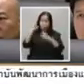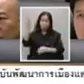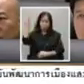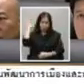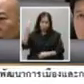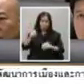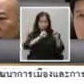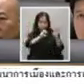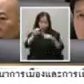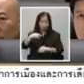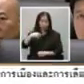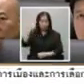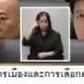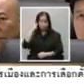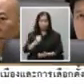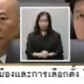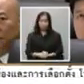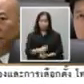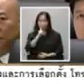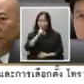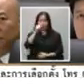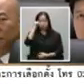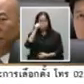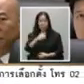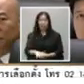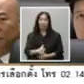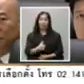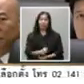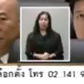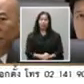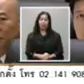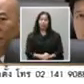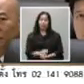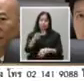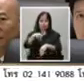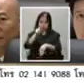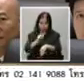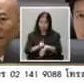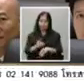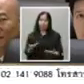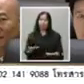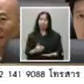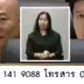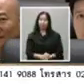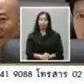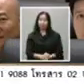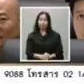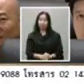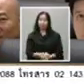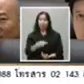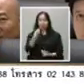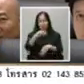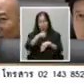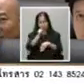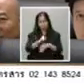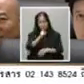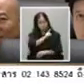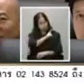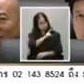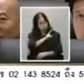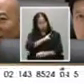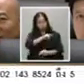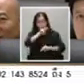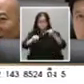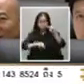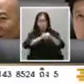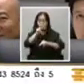ครับสิทธิ์จะว่าครูบาอาจารย์ไม่ได้นะครับท่านเป็นถึงประธานสภาด้วยนะครับเพราะฉะนั้นท่านประธานต้องควบคุมด้วยนะครับตามข้อที่